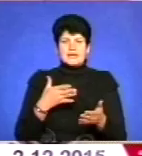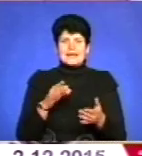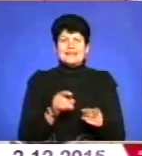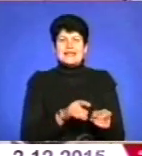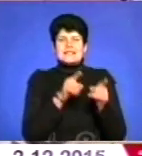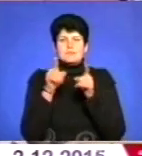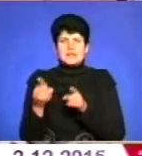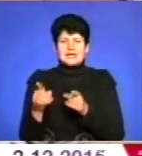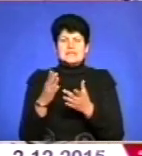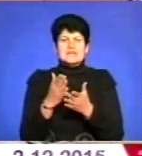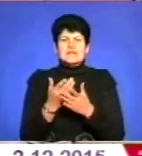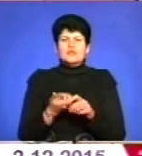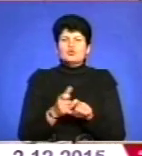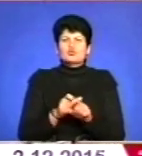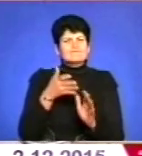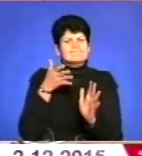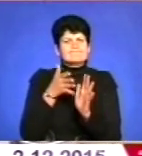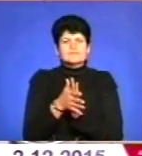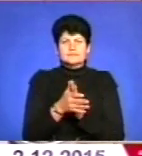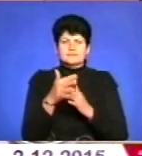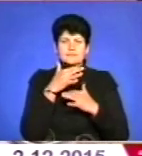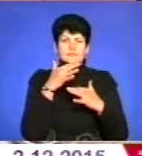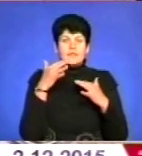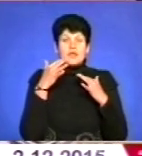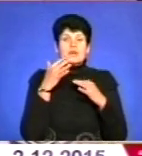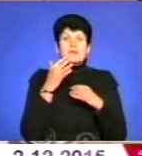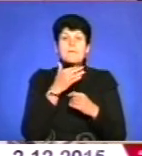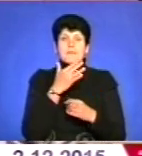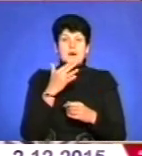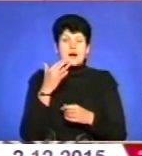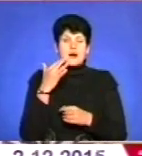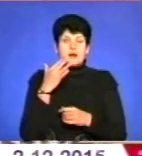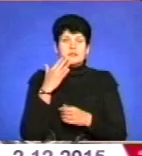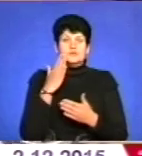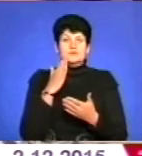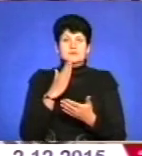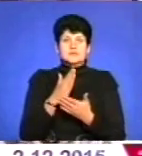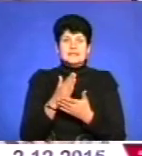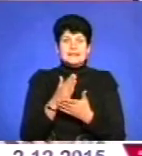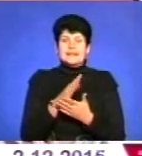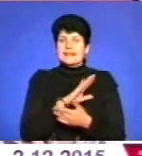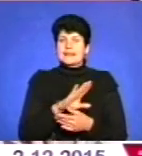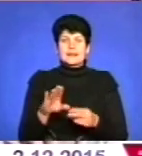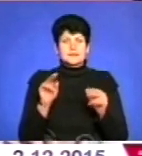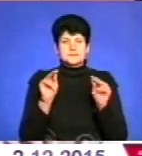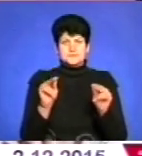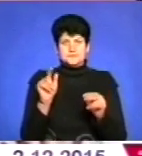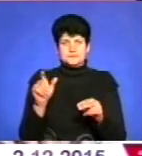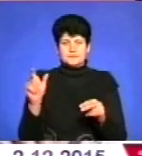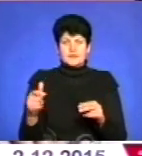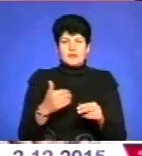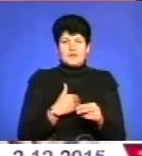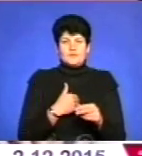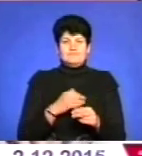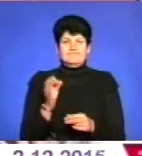відбувається, вона дуже затратна. Відповідно, дуже багато існує недобросовісних людей, які хочуть нажитися на